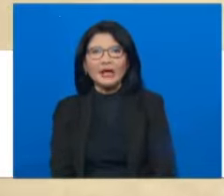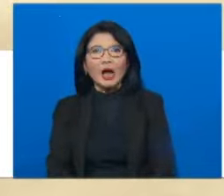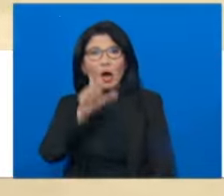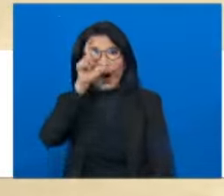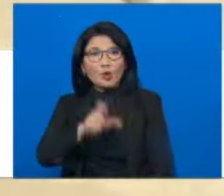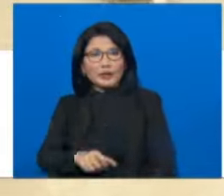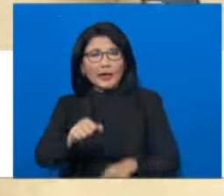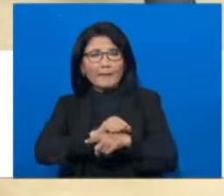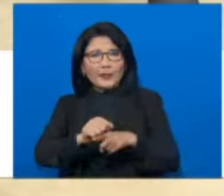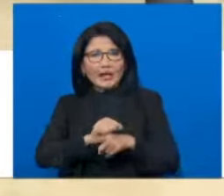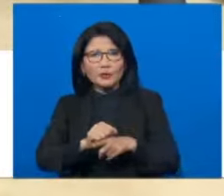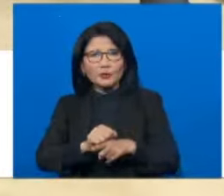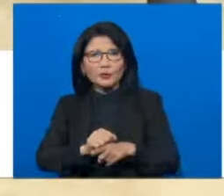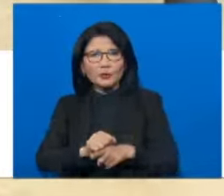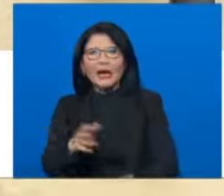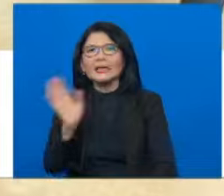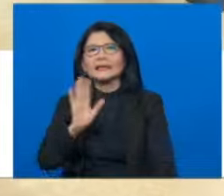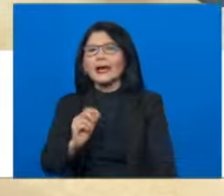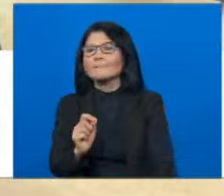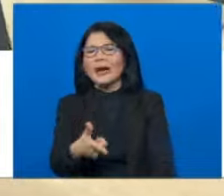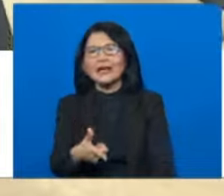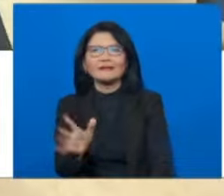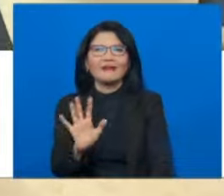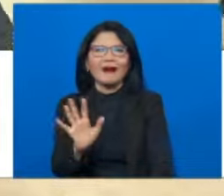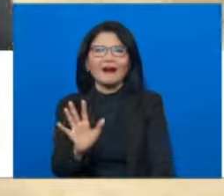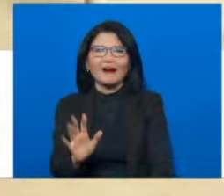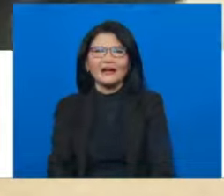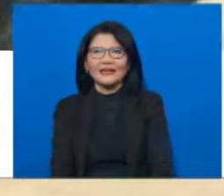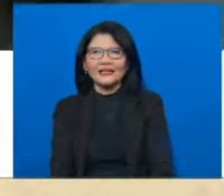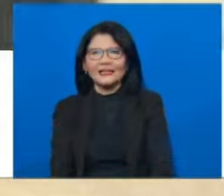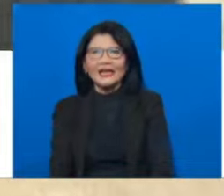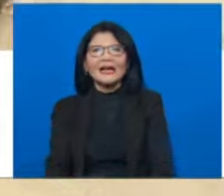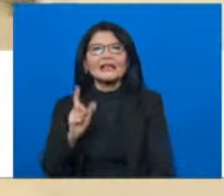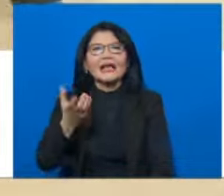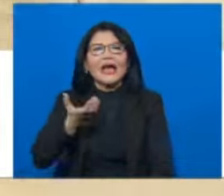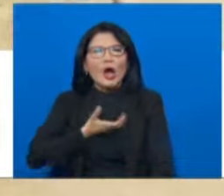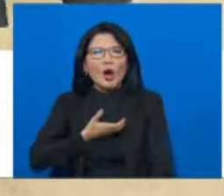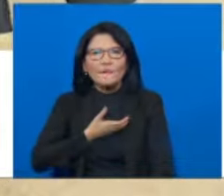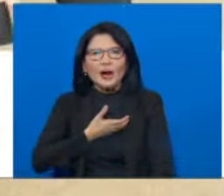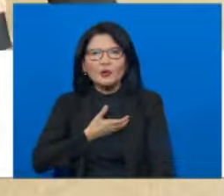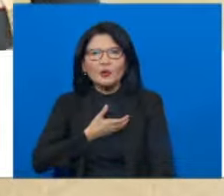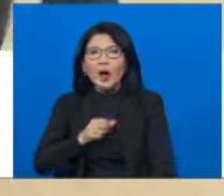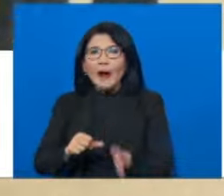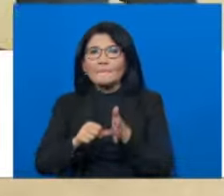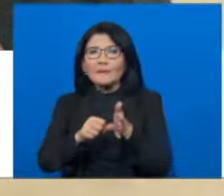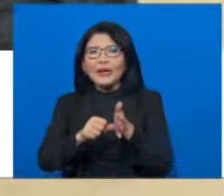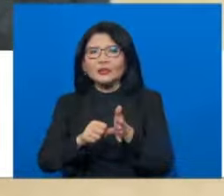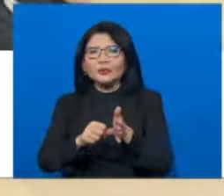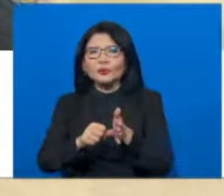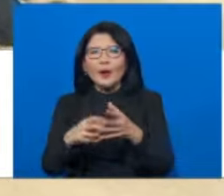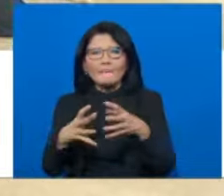jawaandingu tidakemat iuran untukd hanya in berperantaelestarian seni budaya